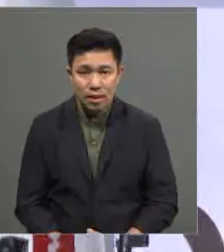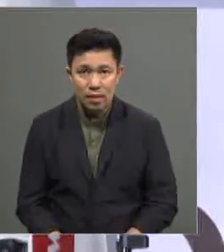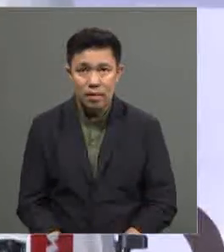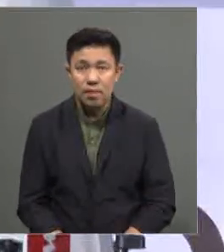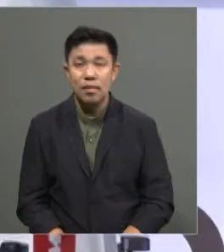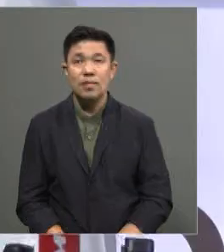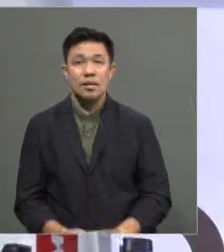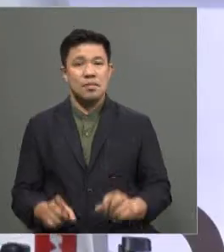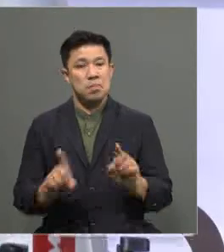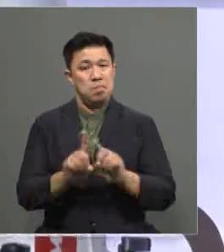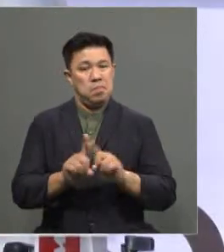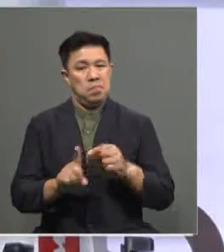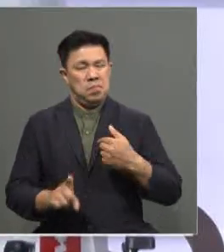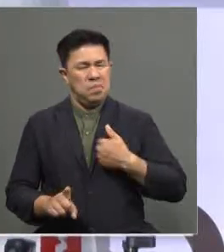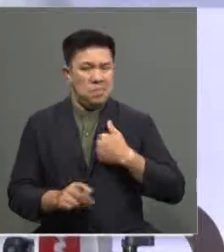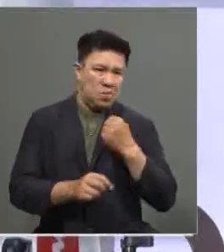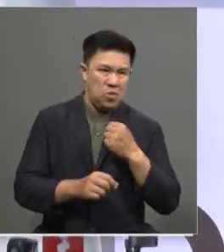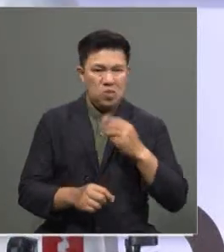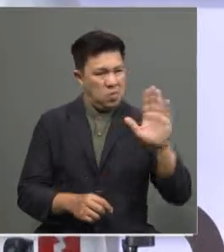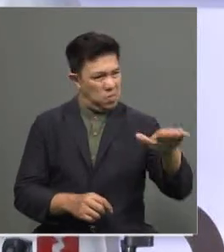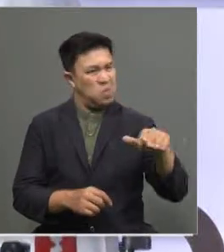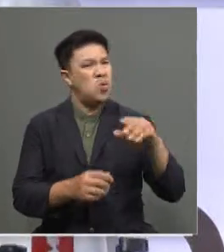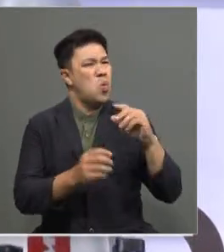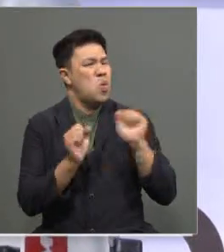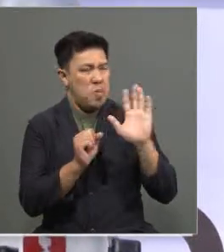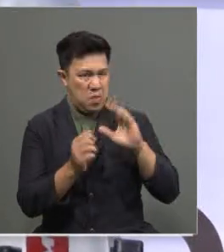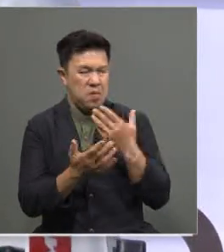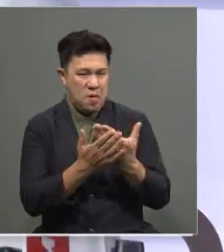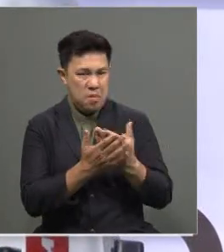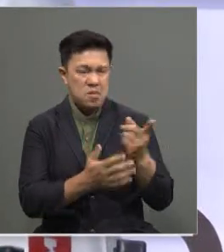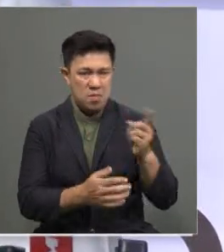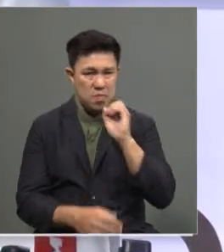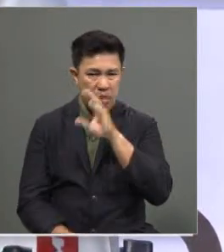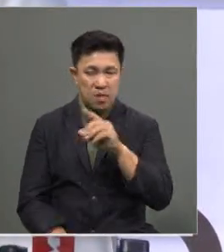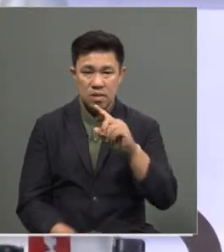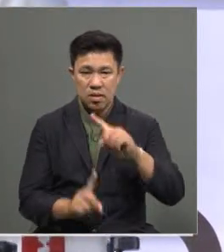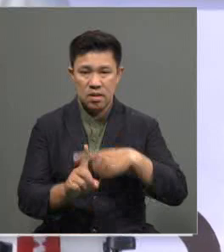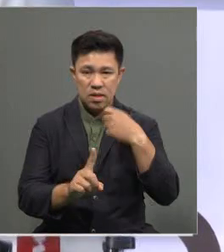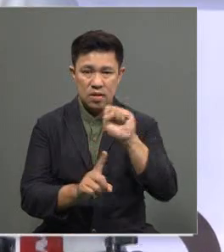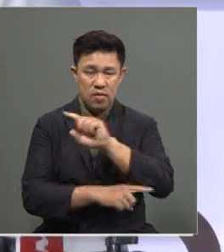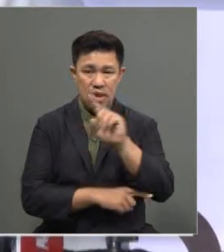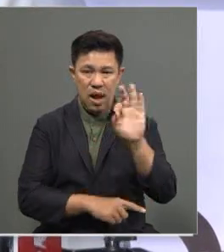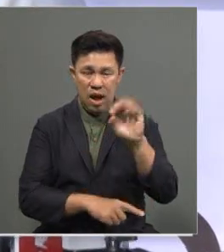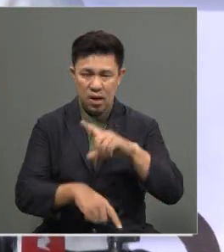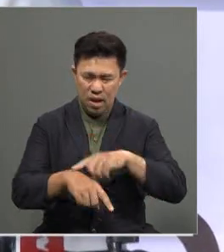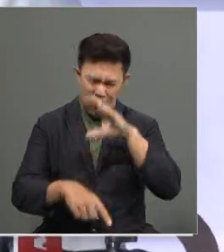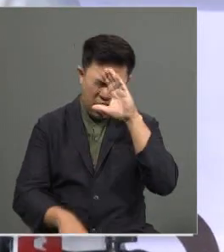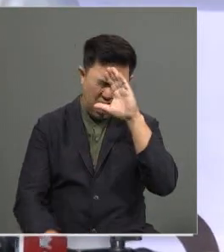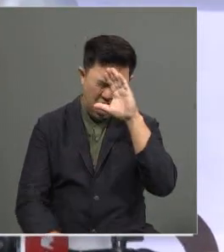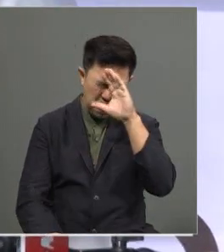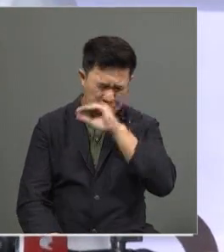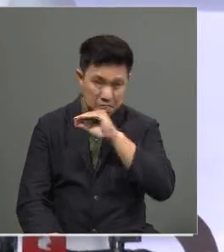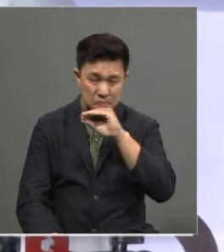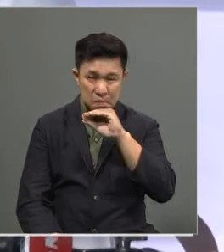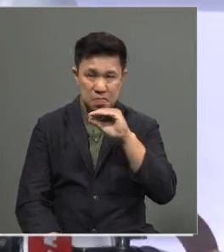จะทำให้ทุกอย่างมันออกมาสมูทขึ้นขณะเดียวกันคุณพัฒน์ก็บอกคุณปันว่าบอกเมื่อวันที่9นะช่วงที่ช่วงประมาณช่วงวันที่9